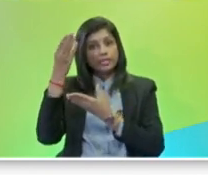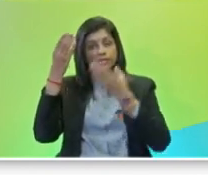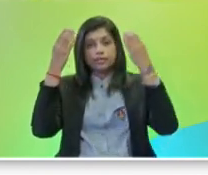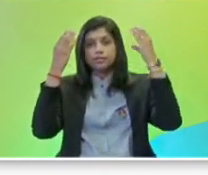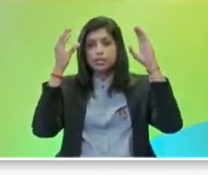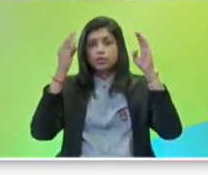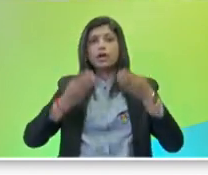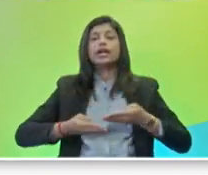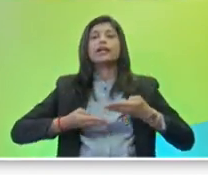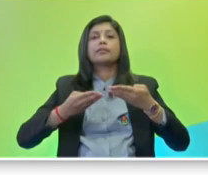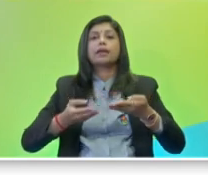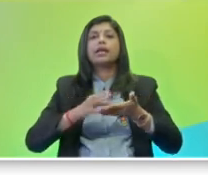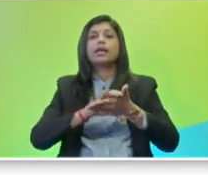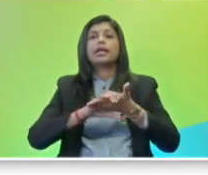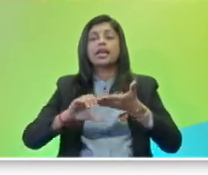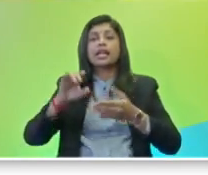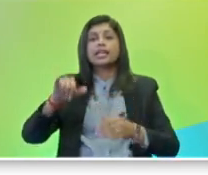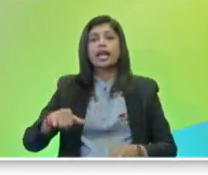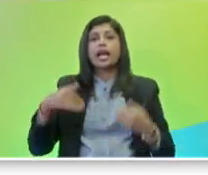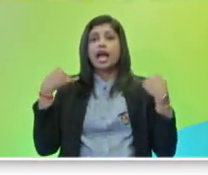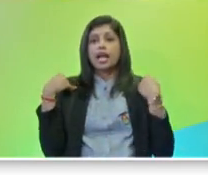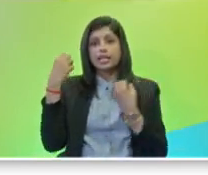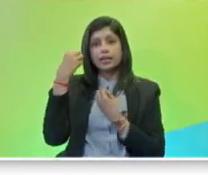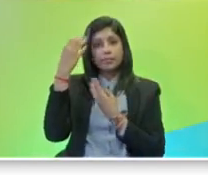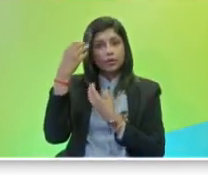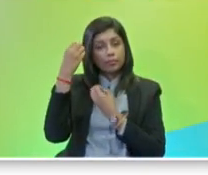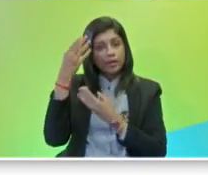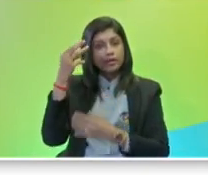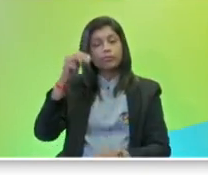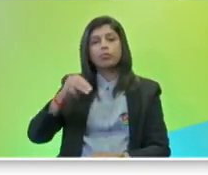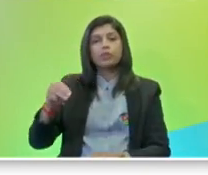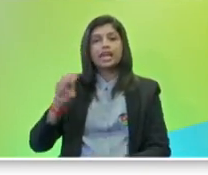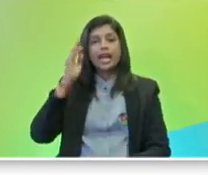untuk murid diselesaikan di situ